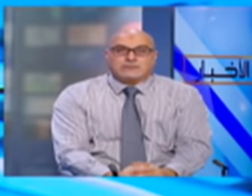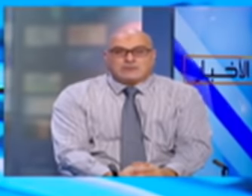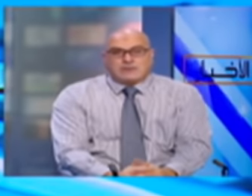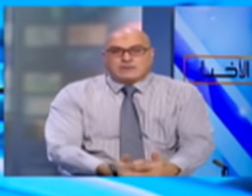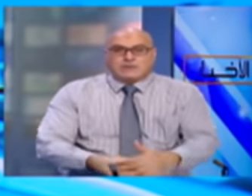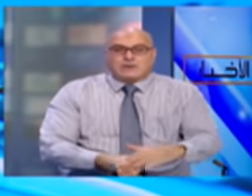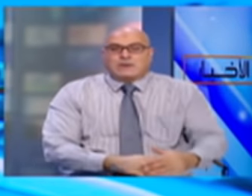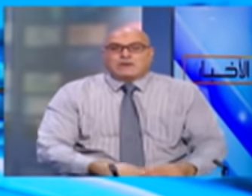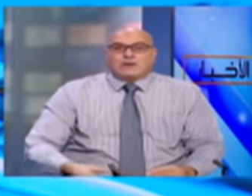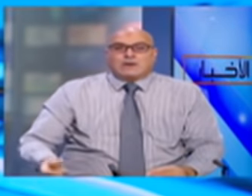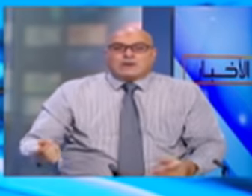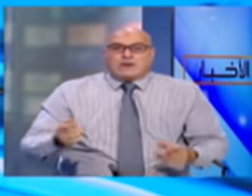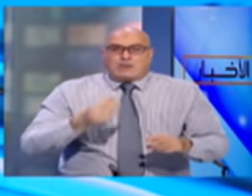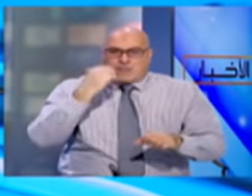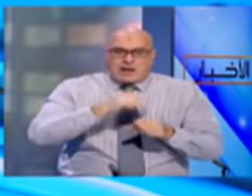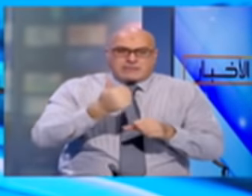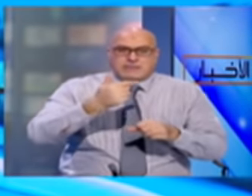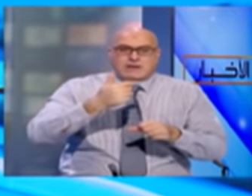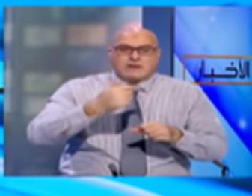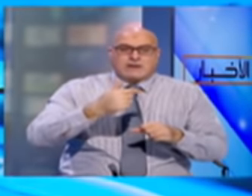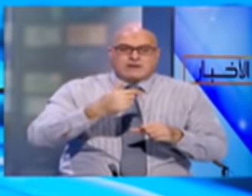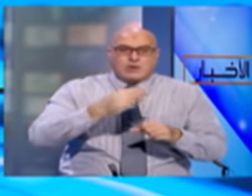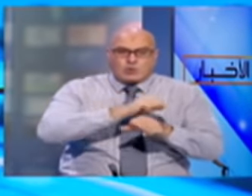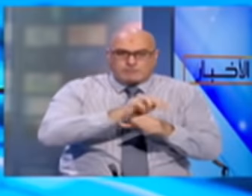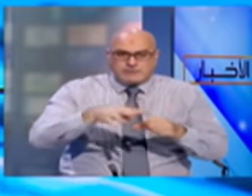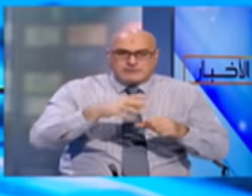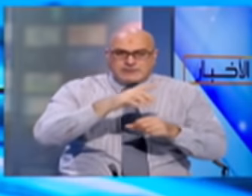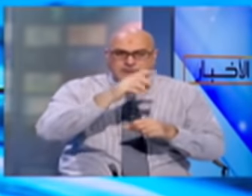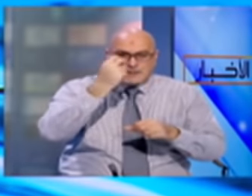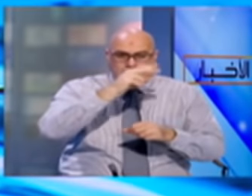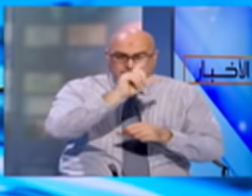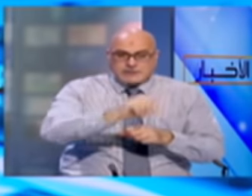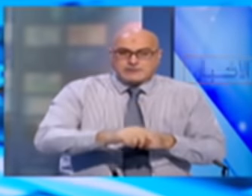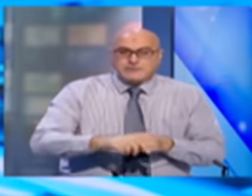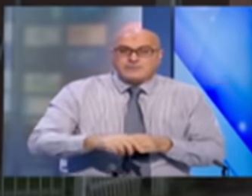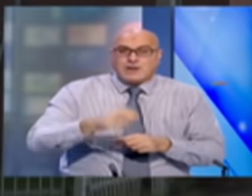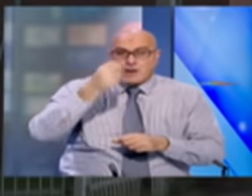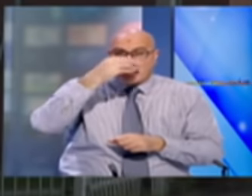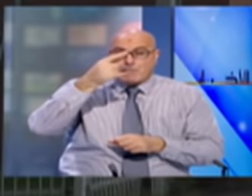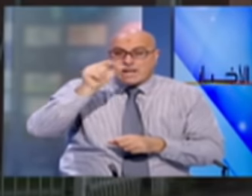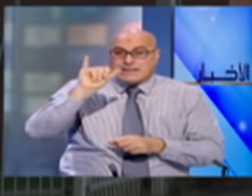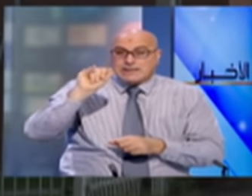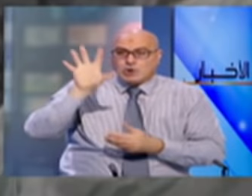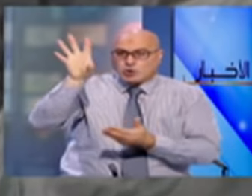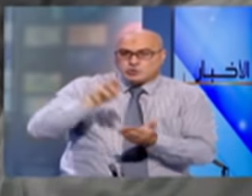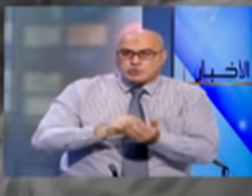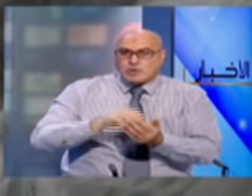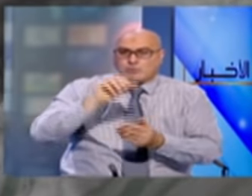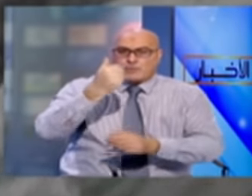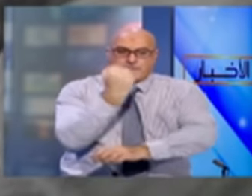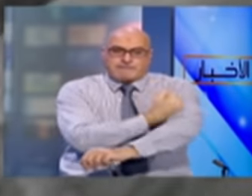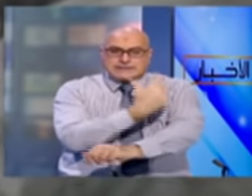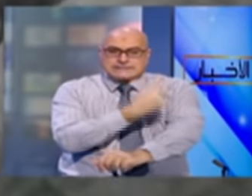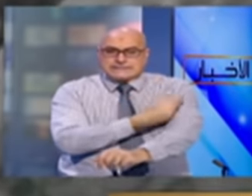وعن جديد الوضعية الوبائية في القارة السمراء، تحصلت دولة مالي على أول دفعة من اللقاحات